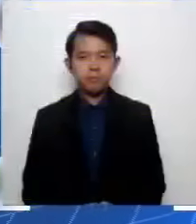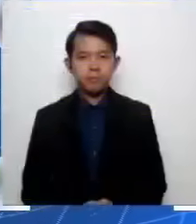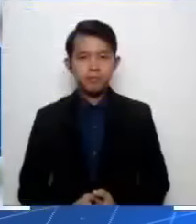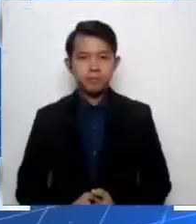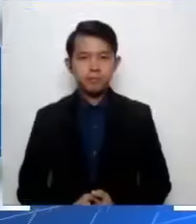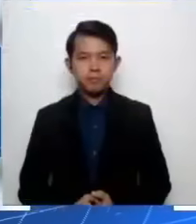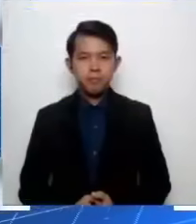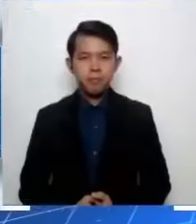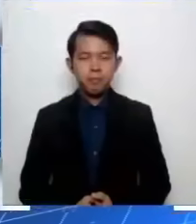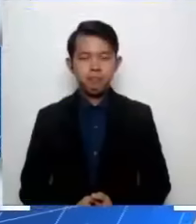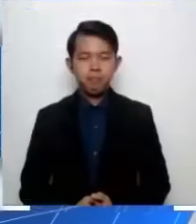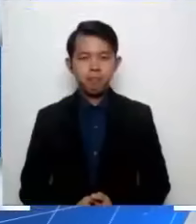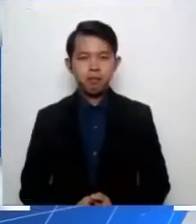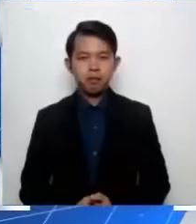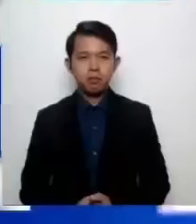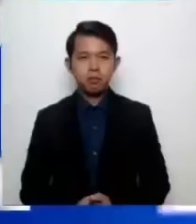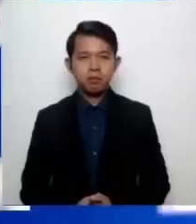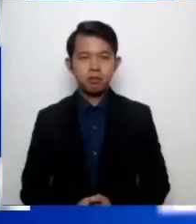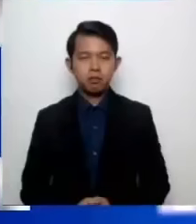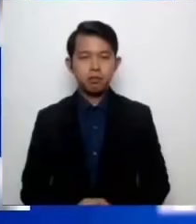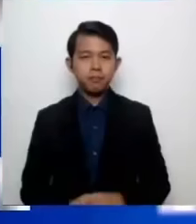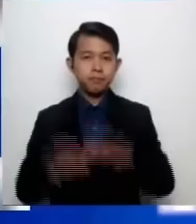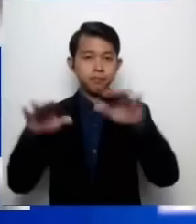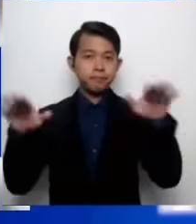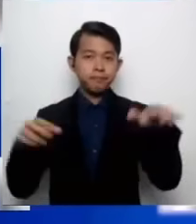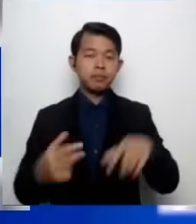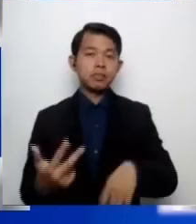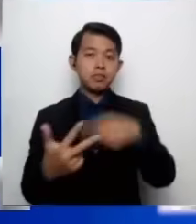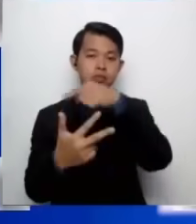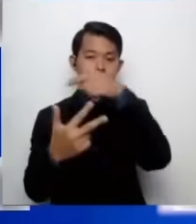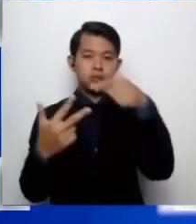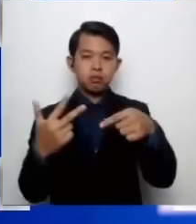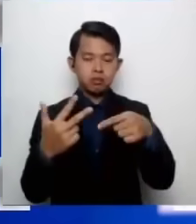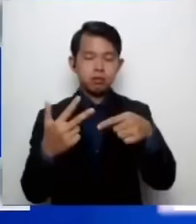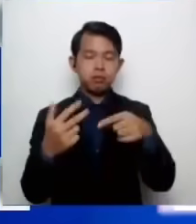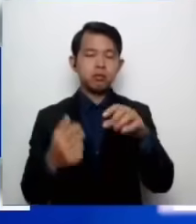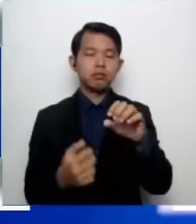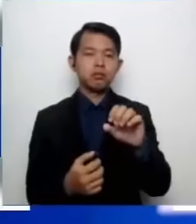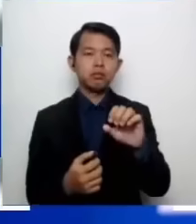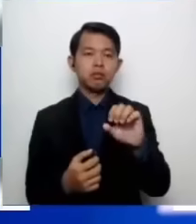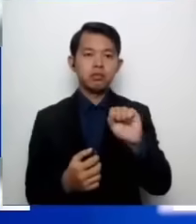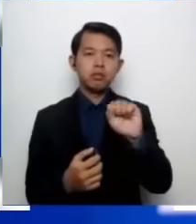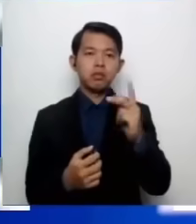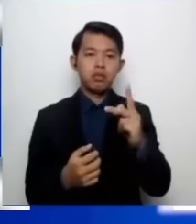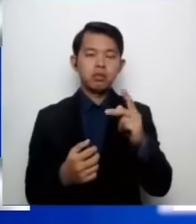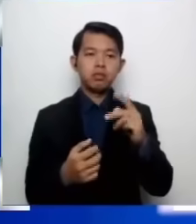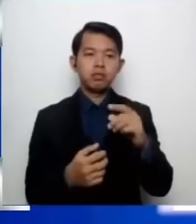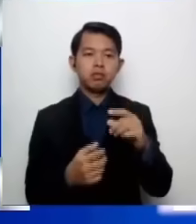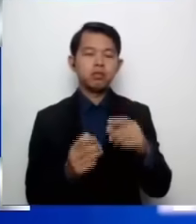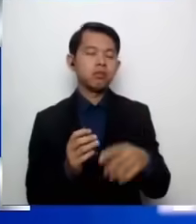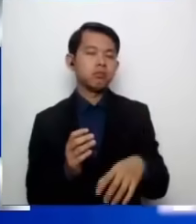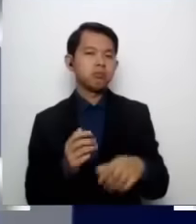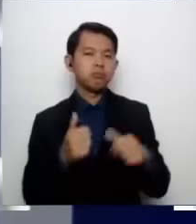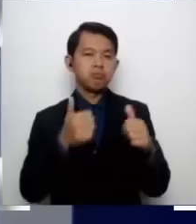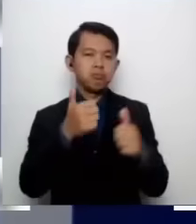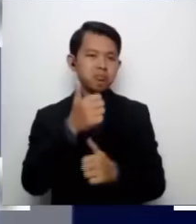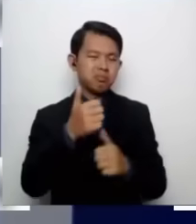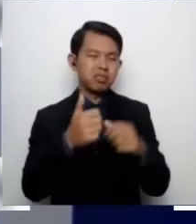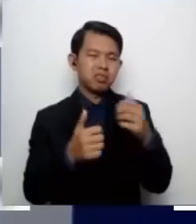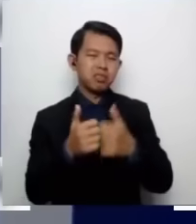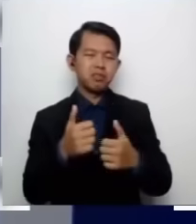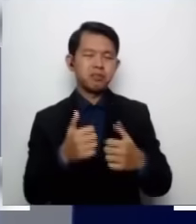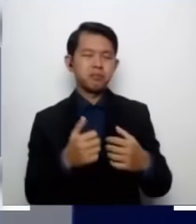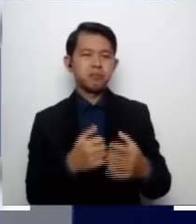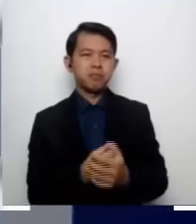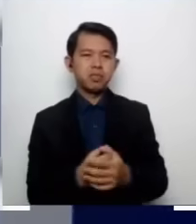Igan tatlong kumakandidato sa Barangay at sk elections ang nasawi sa magkakahiwalay na insidente ng pamamaril ang